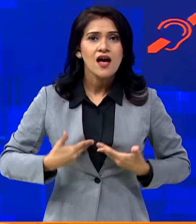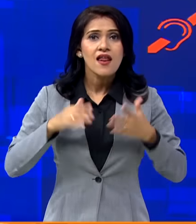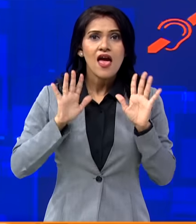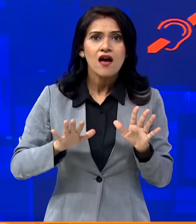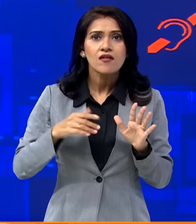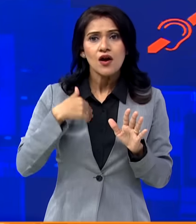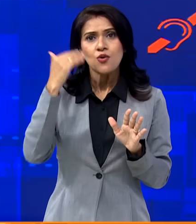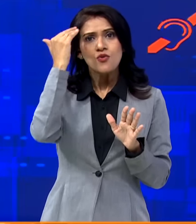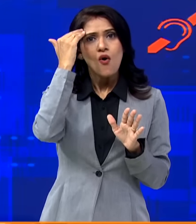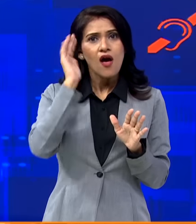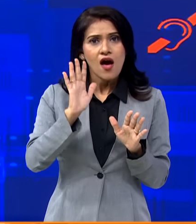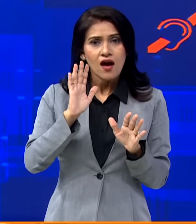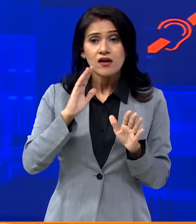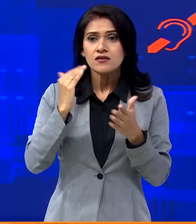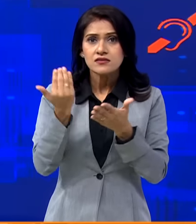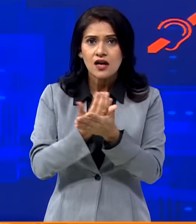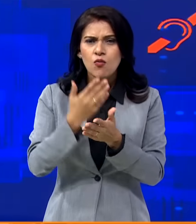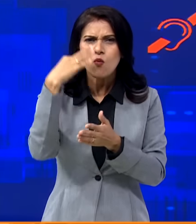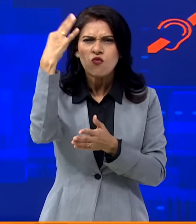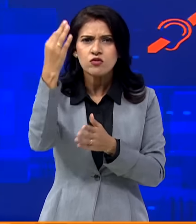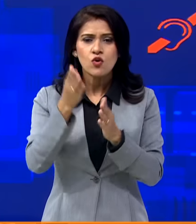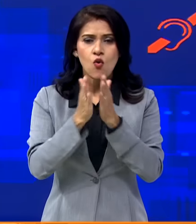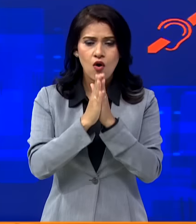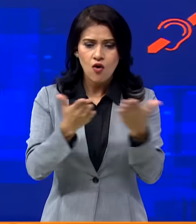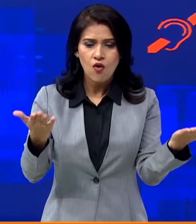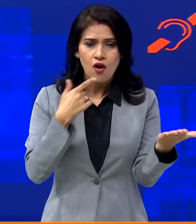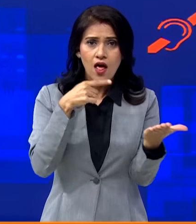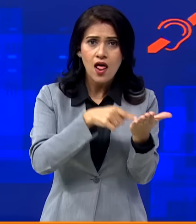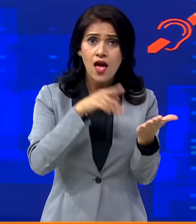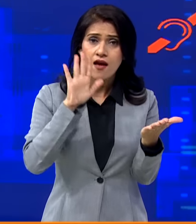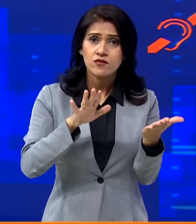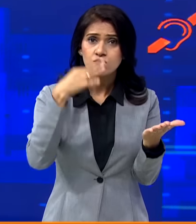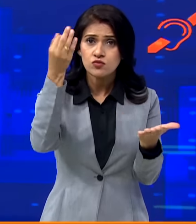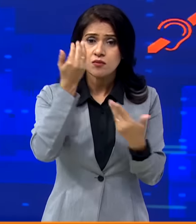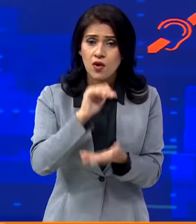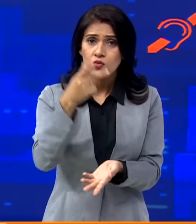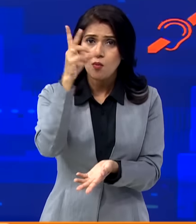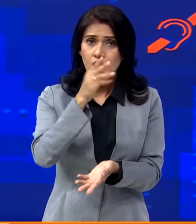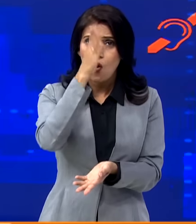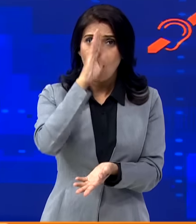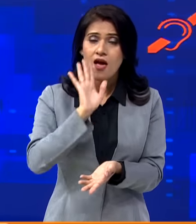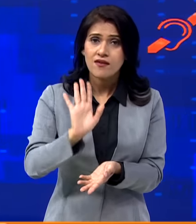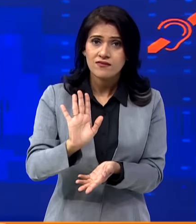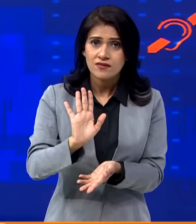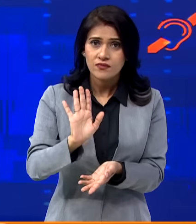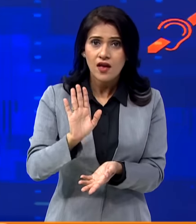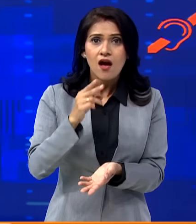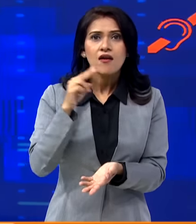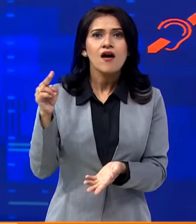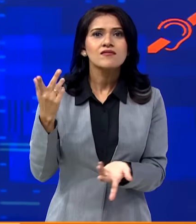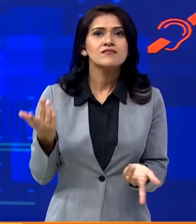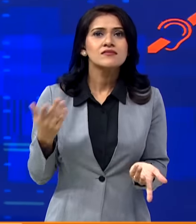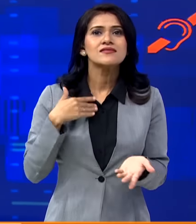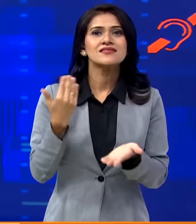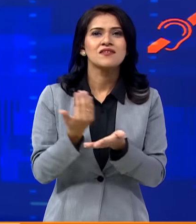जहां तक कलकी धाम बनाने का सवाल है तो मेरी क्या हैसियत जो मैं कलकी धाम बनाऊ पूरी जिंदगी गुजर जाती है एक